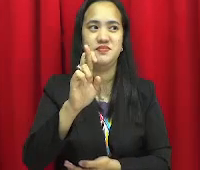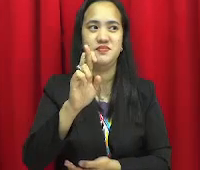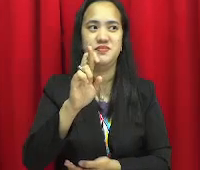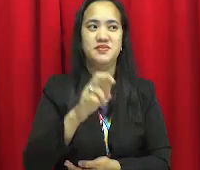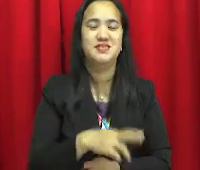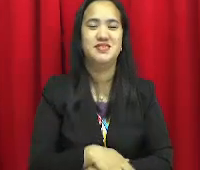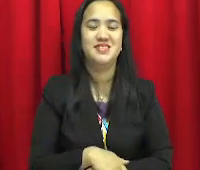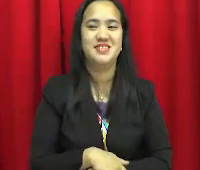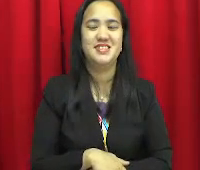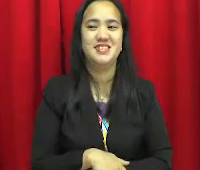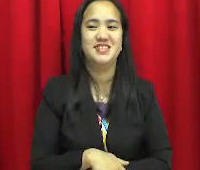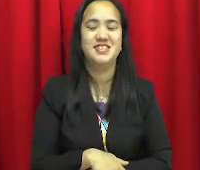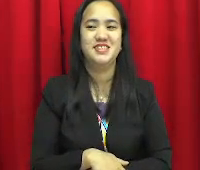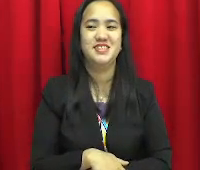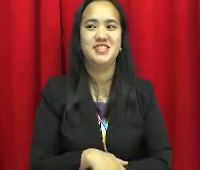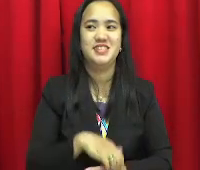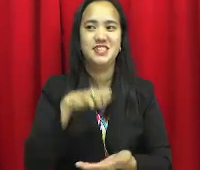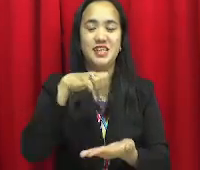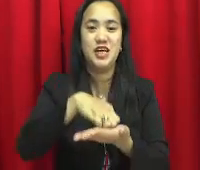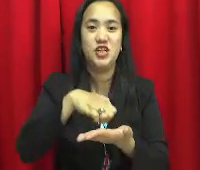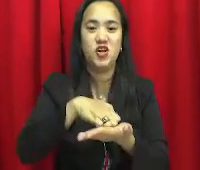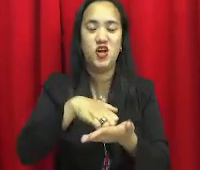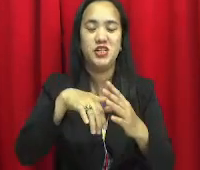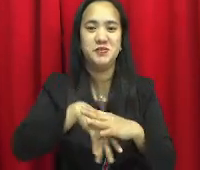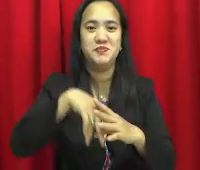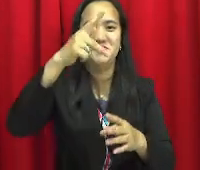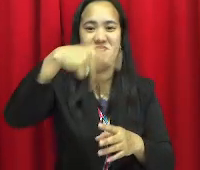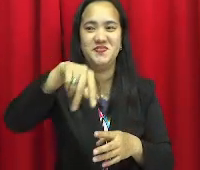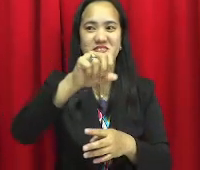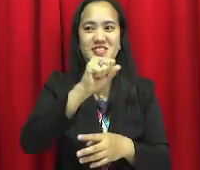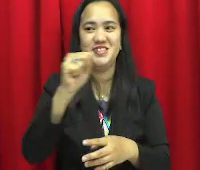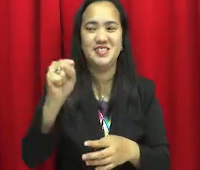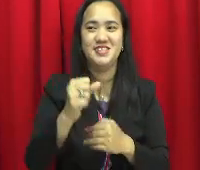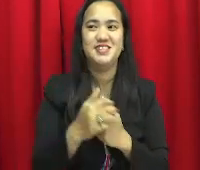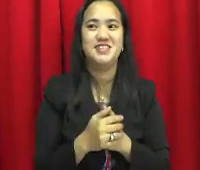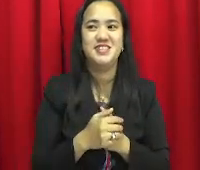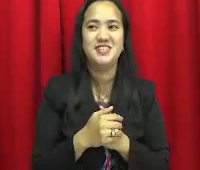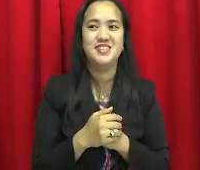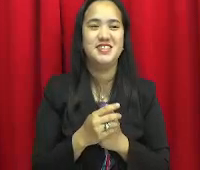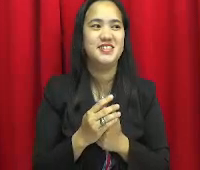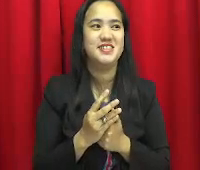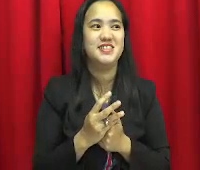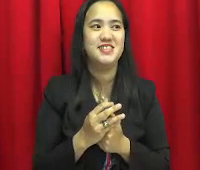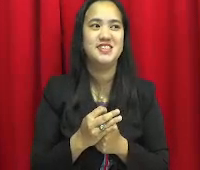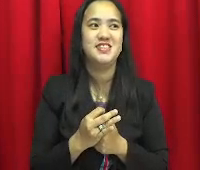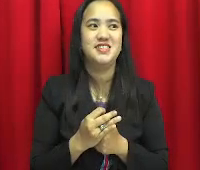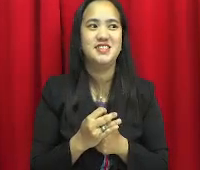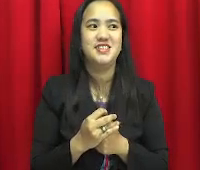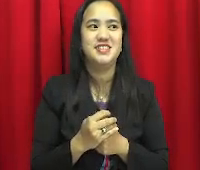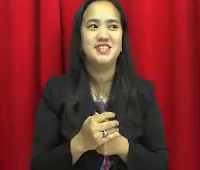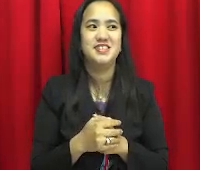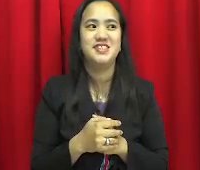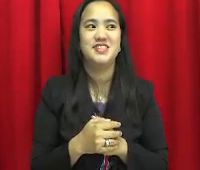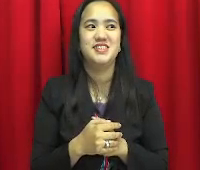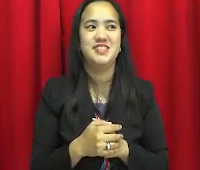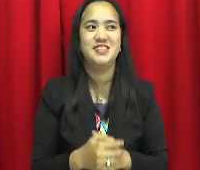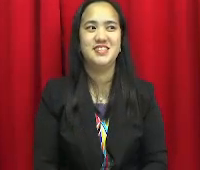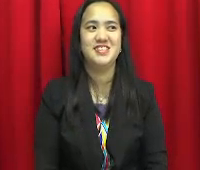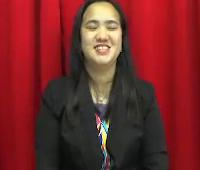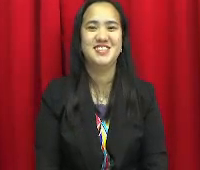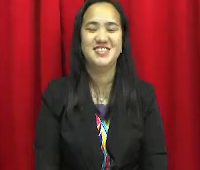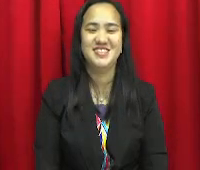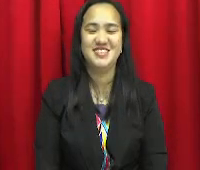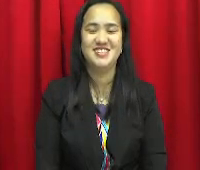niya. Ay, nako, lalong 2 kilometers na yan. 2 kilometers away. Sabi niya, na. Plus point pa ito. Plus point pa raw yung ipag-enroll